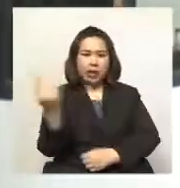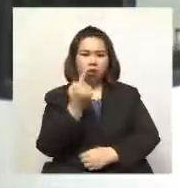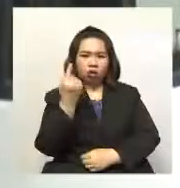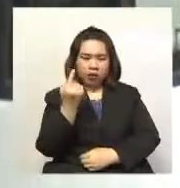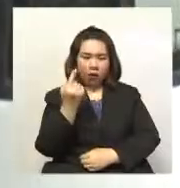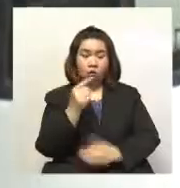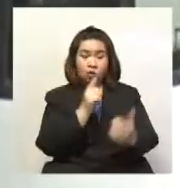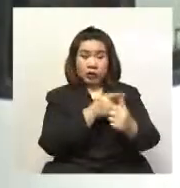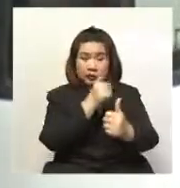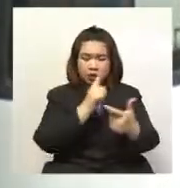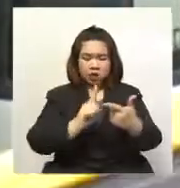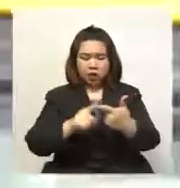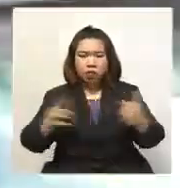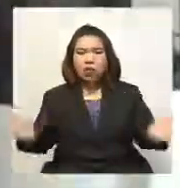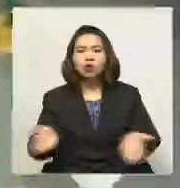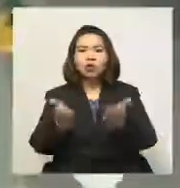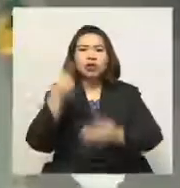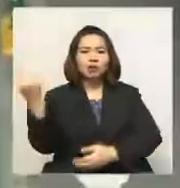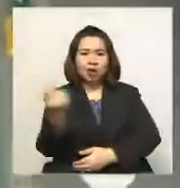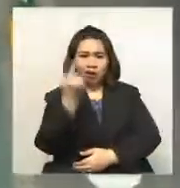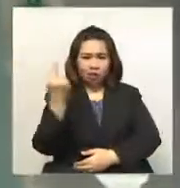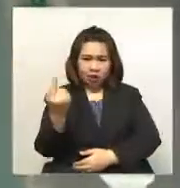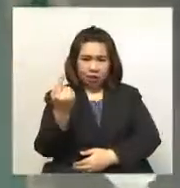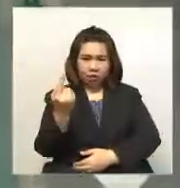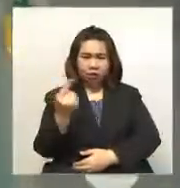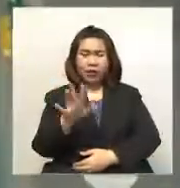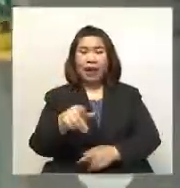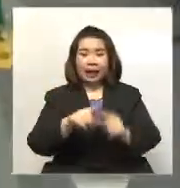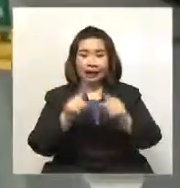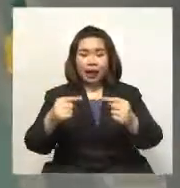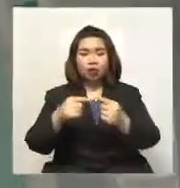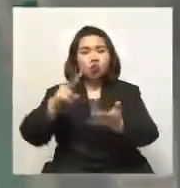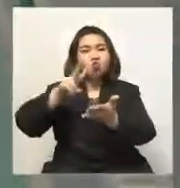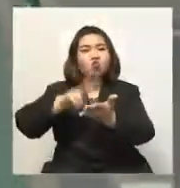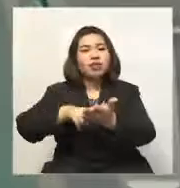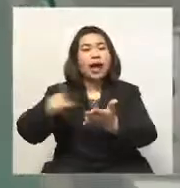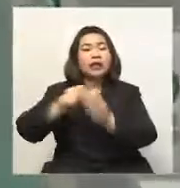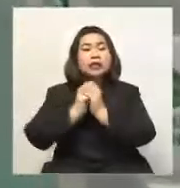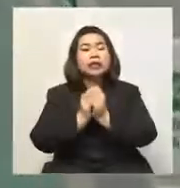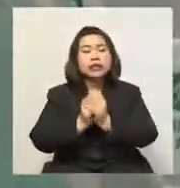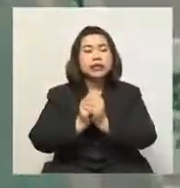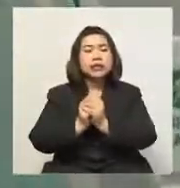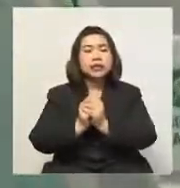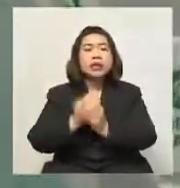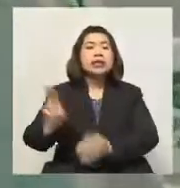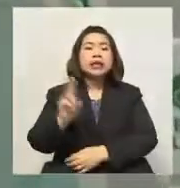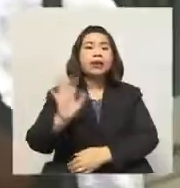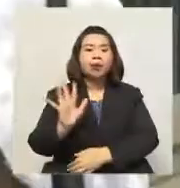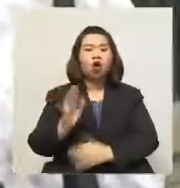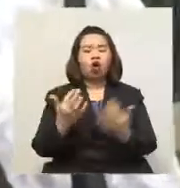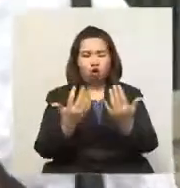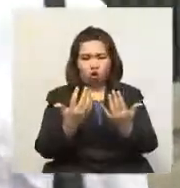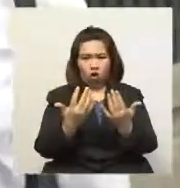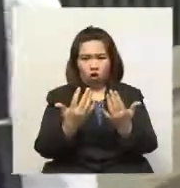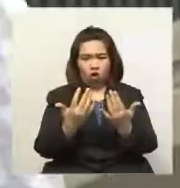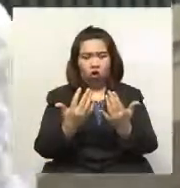ยวควบคู่กับมาตรการกระตุ้นการท่องเที่ยวด้านอื่นๆส่วนมาตรการยกเว้นวีซ่าให้นักท่องเที่ยวชาวจีนเรื่องนี้จะต้องพิจารณ